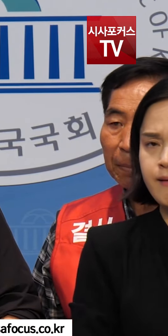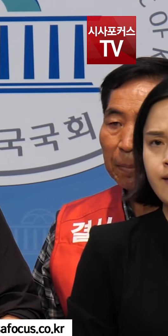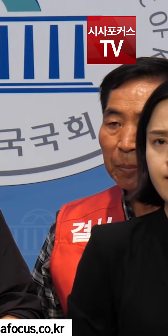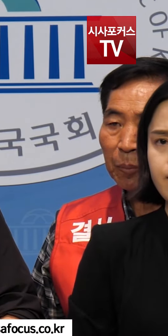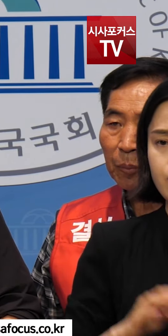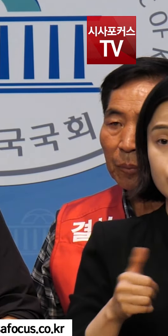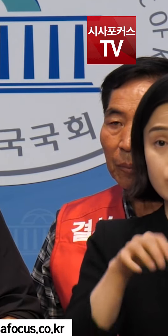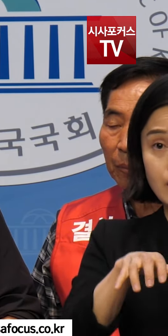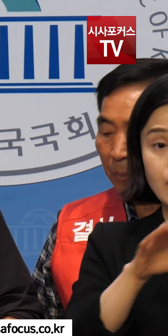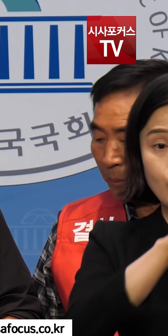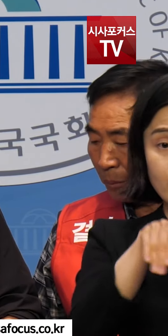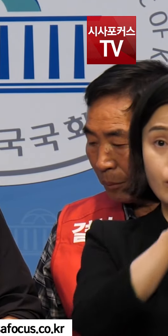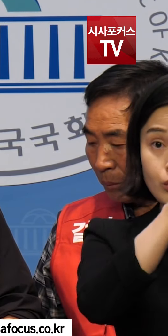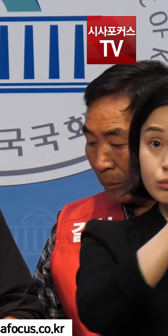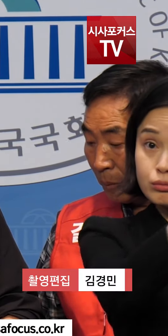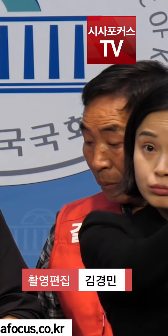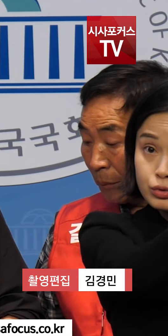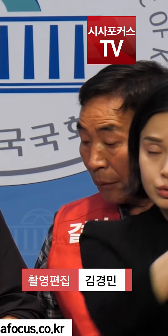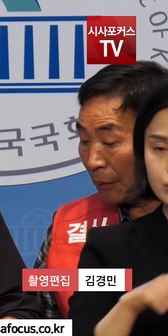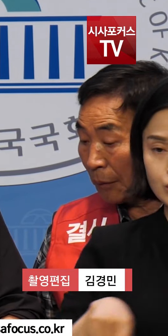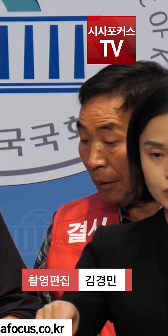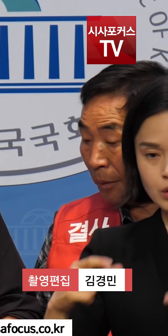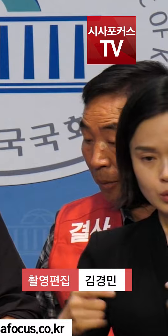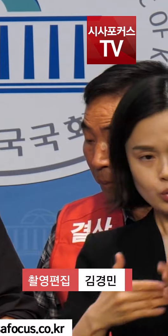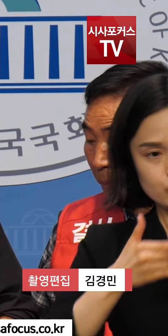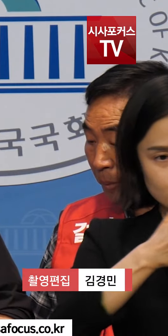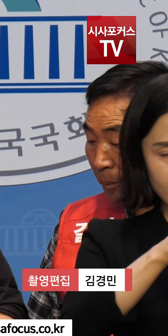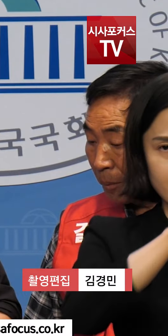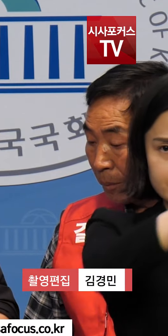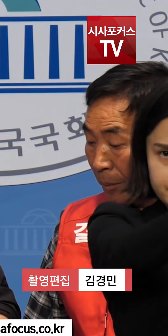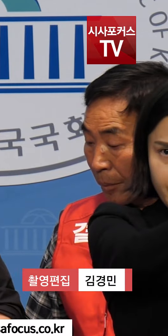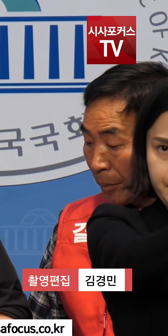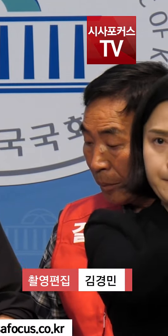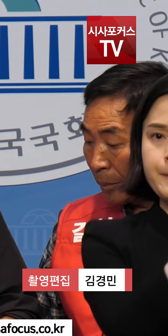환경부는 우리 합청 군민의 요구에 응답할 것을 촉구합니다.